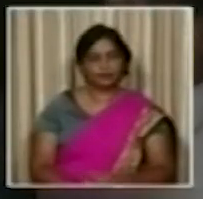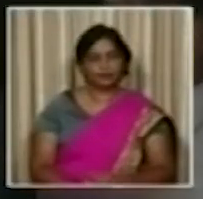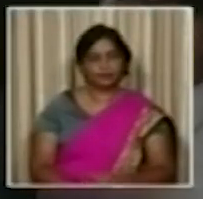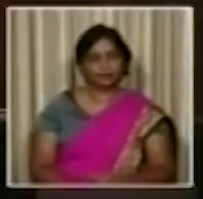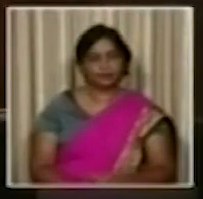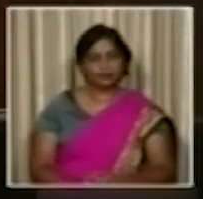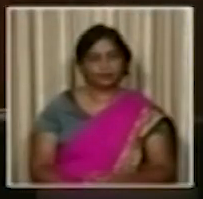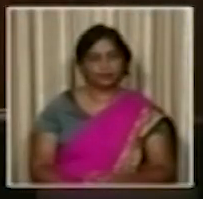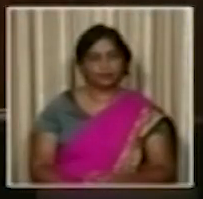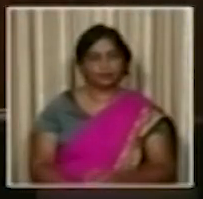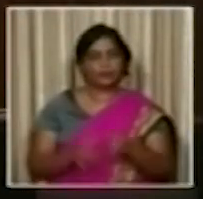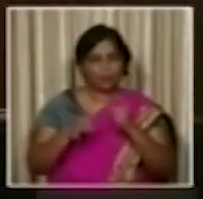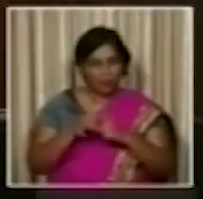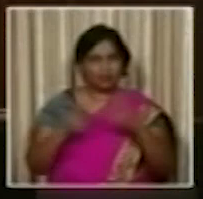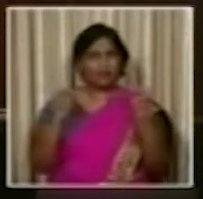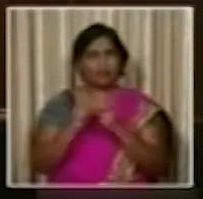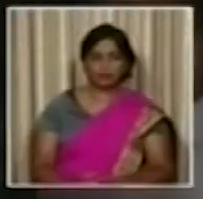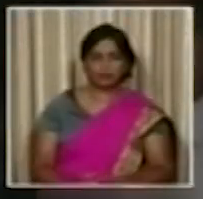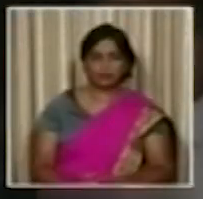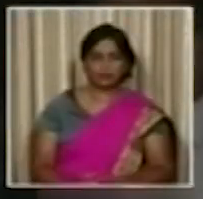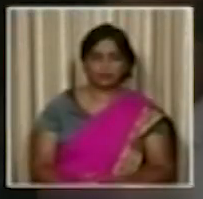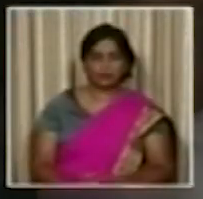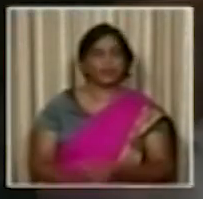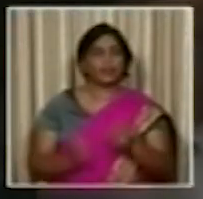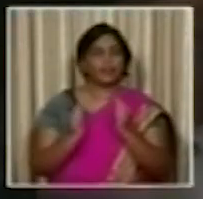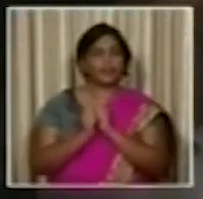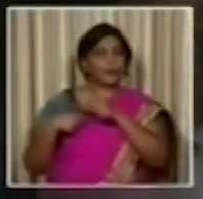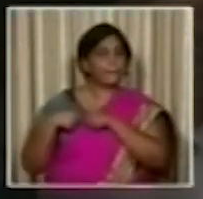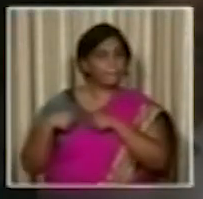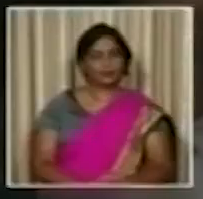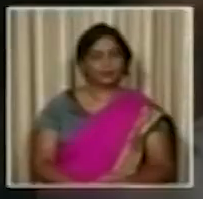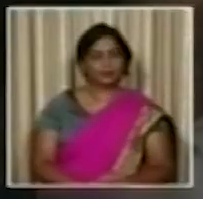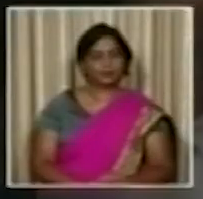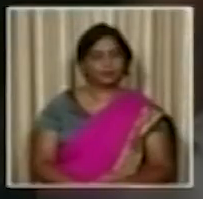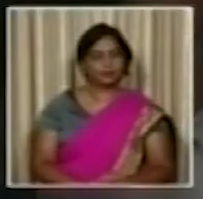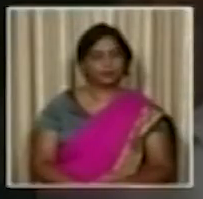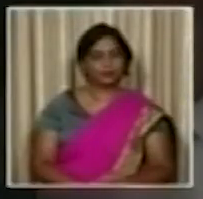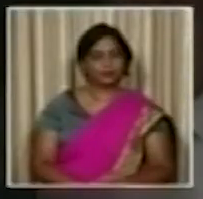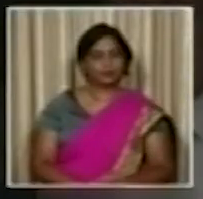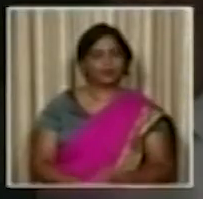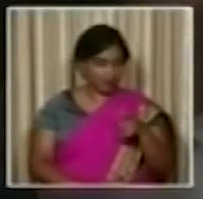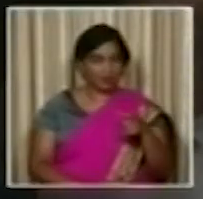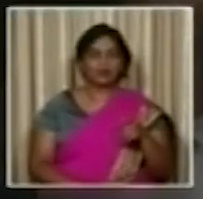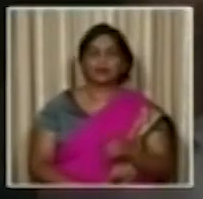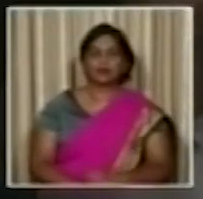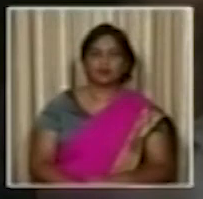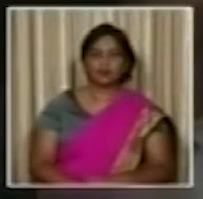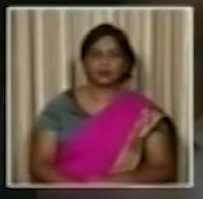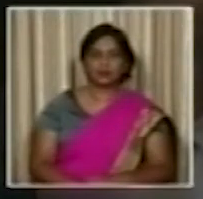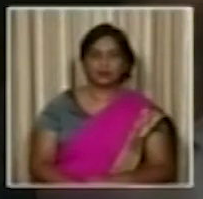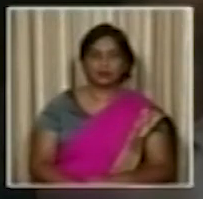188,827 ரூபாய் 33%, 29.53% அதிகரிப்பு. அலுவலக உதவியாளர் பிரிவு 2,03,000